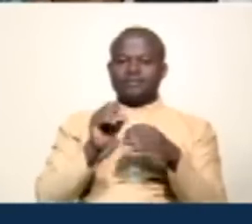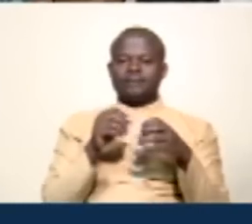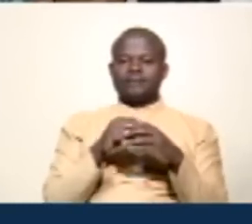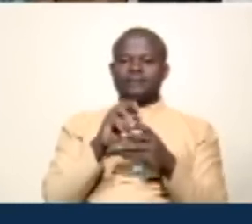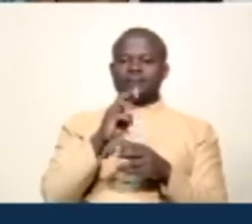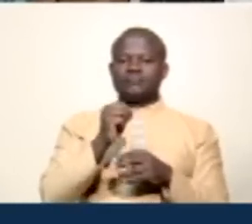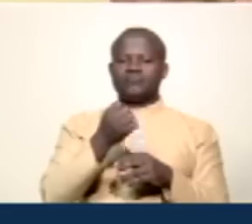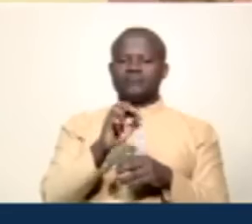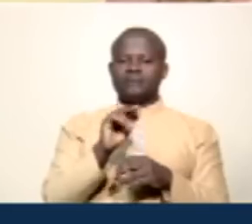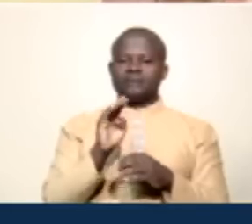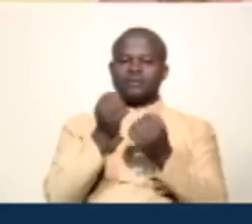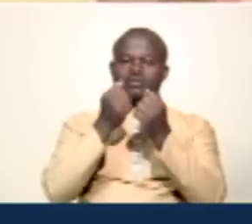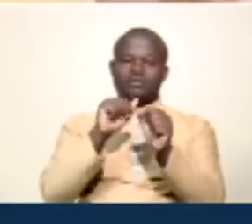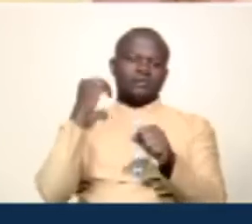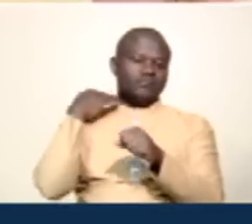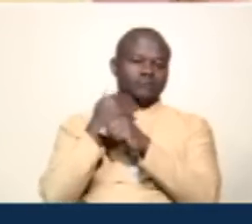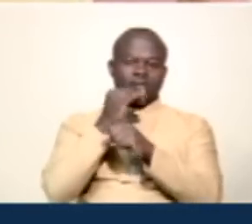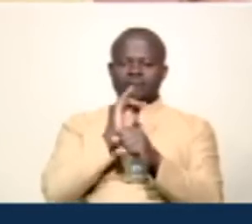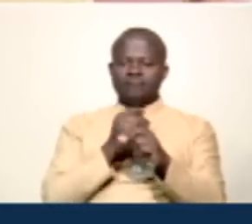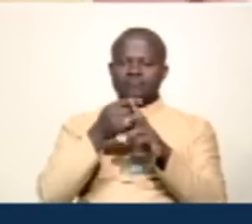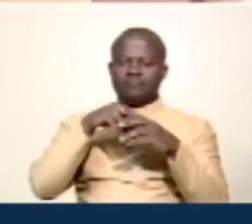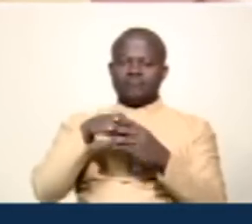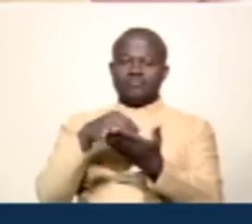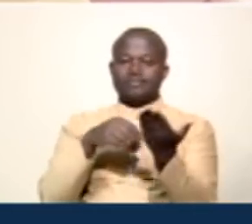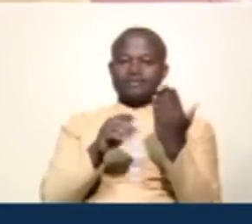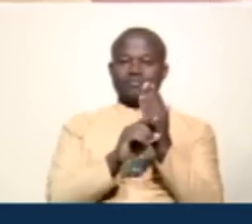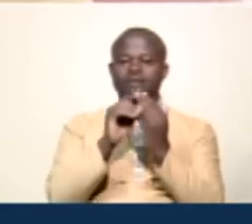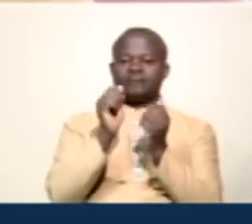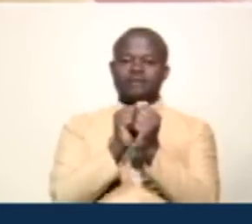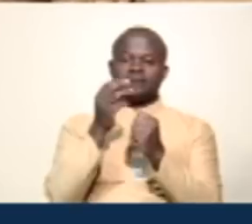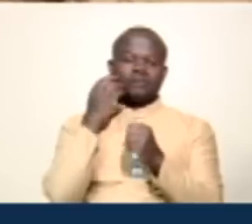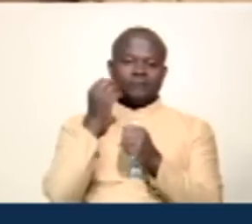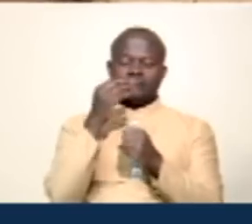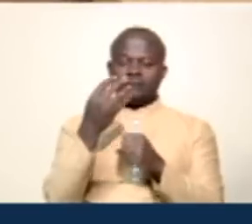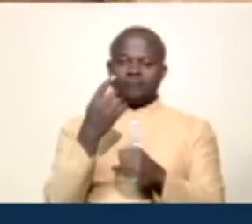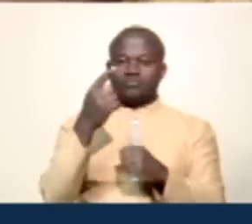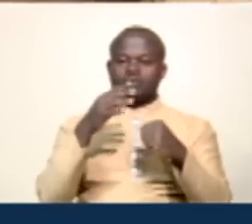Baroyezi warokotse Jenoside yakorewe Abatutsi yavuye muri iyi kiriza tariki ya 14 Mata